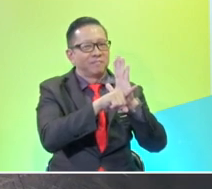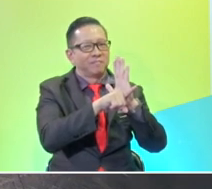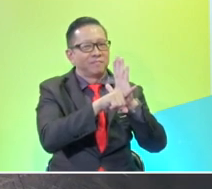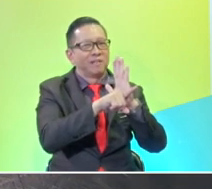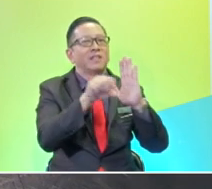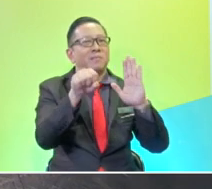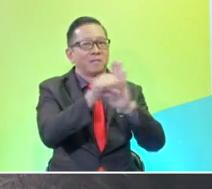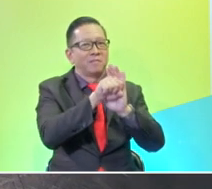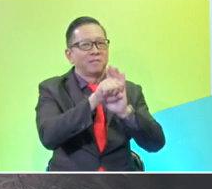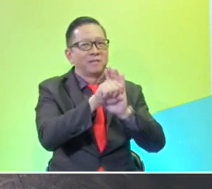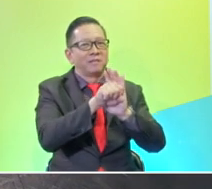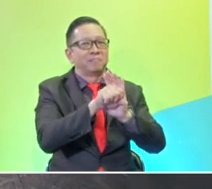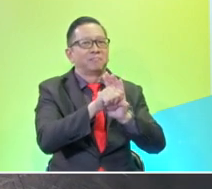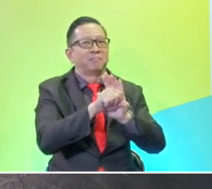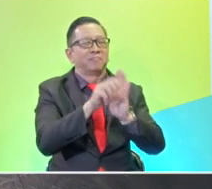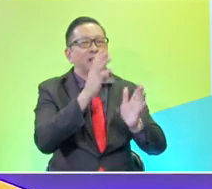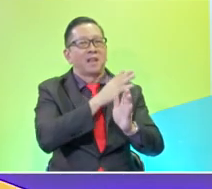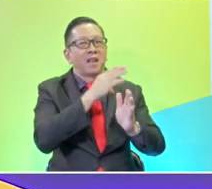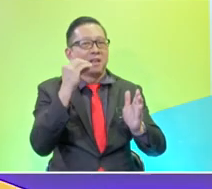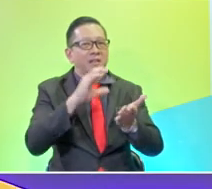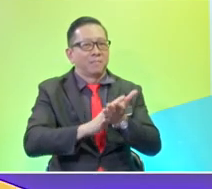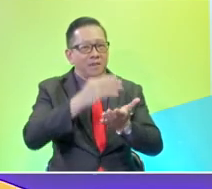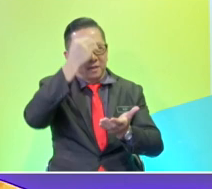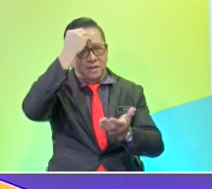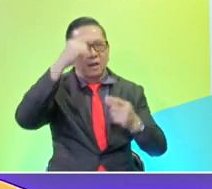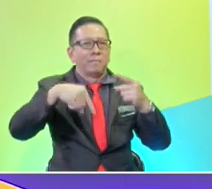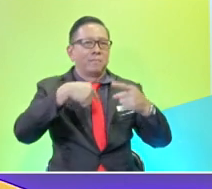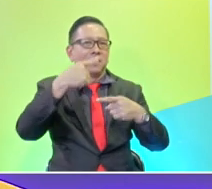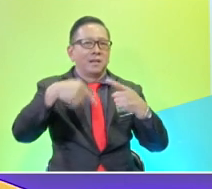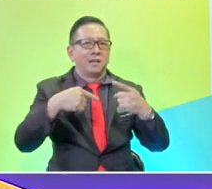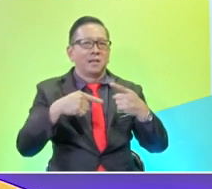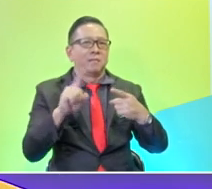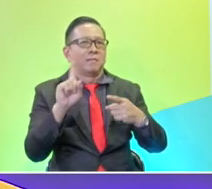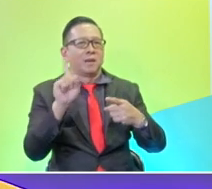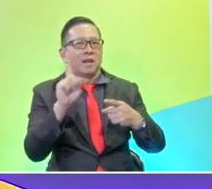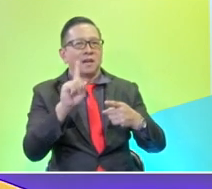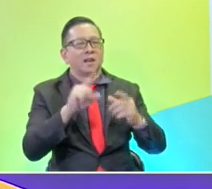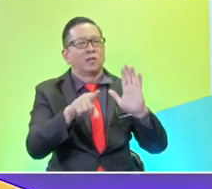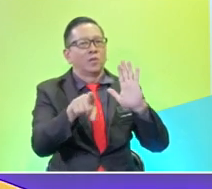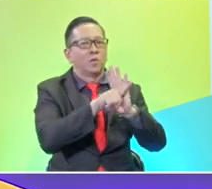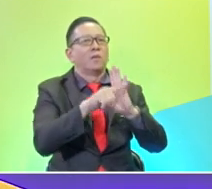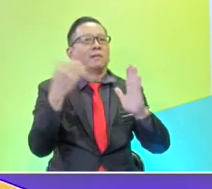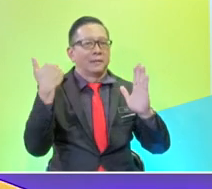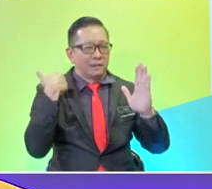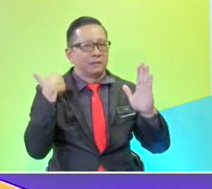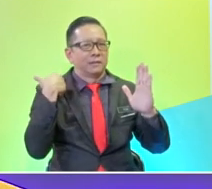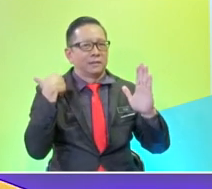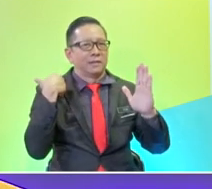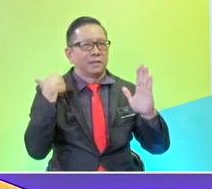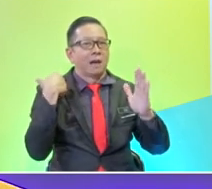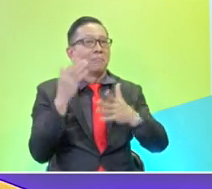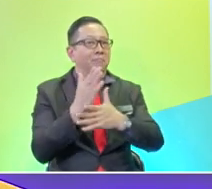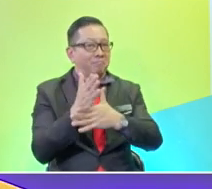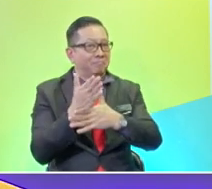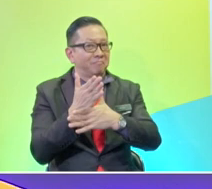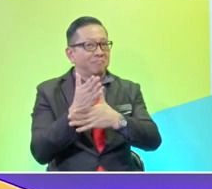kemudian kita belajar bila massa dan di mana simbol tolak tuh ada di bagian tengah-tengah